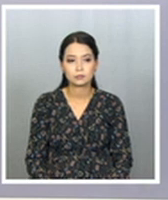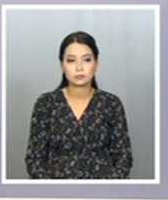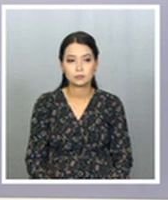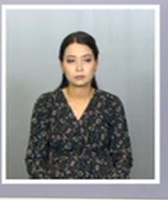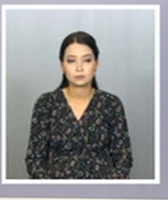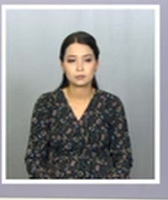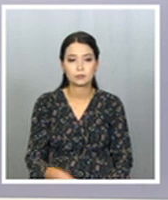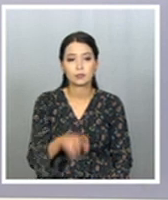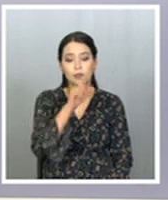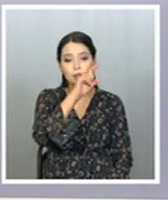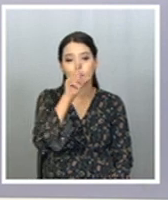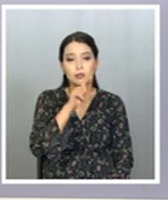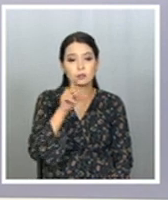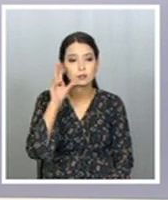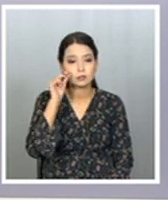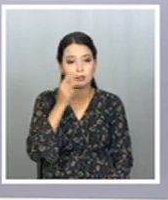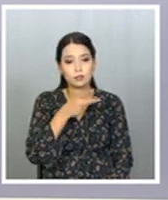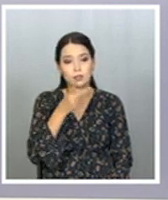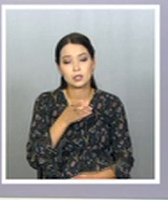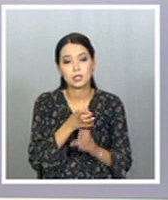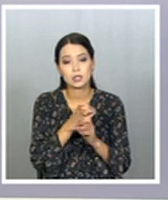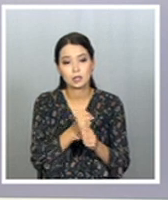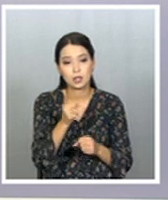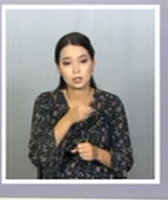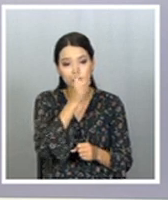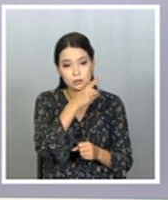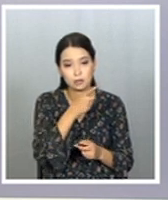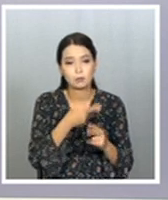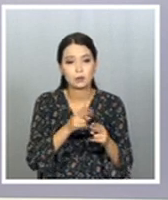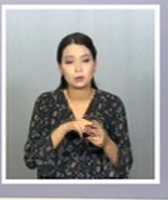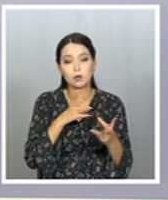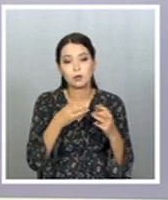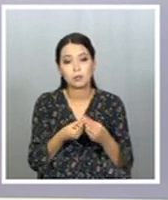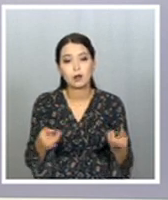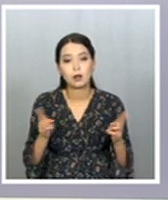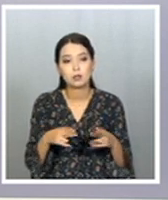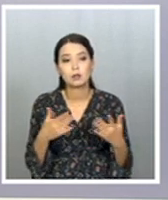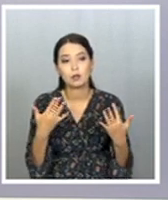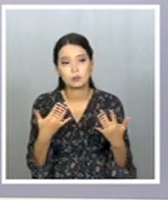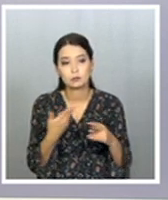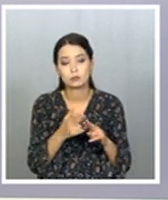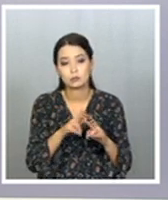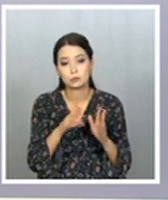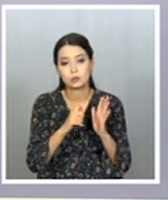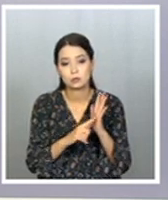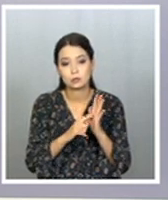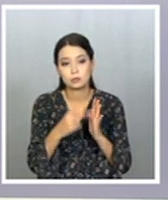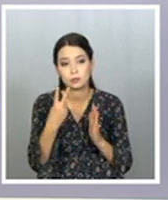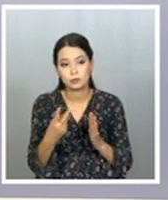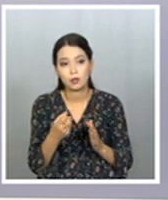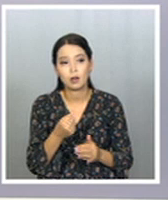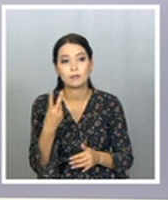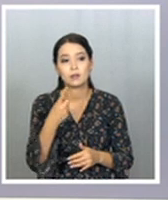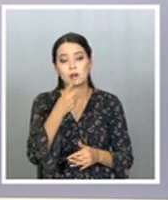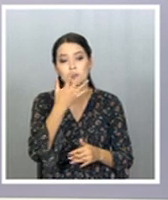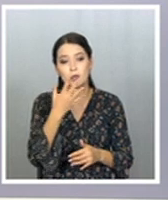факториал қысқарады, 8 бен 9-дың көбейтіндісі қалды. Оның көбейтіндісі ол 72-ге тең. Келесі бөлшекте 5 факториал